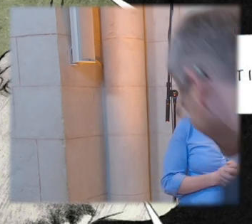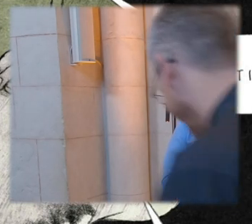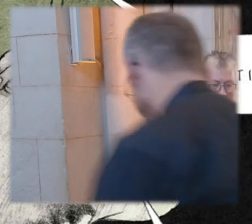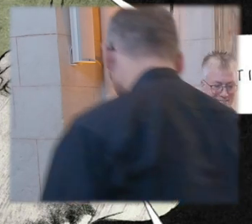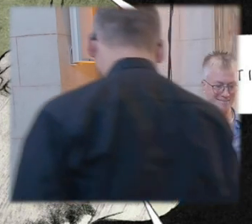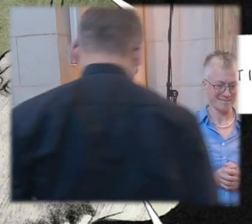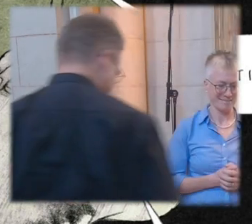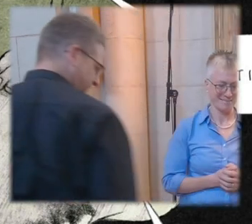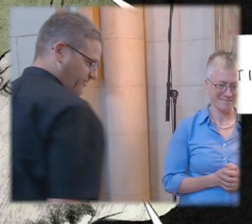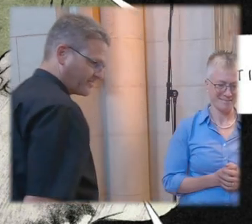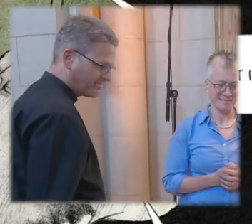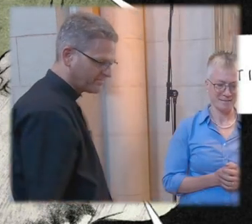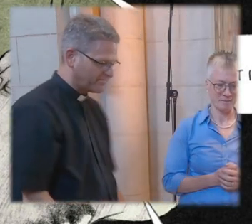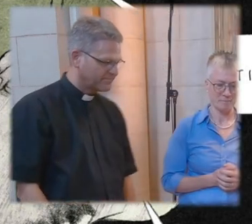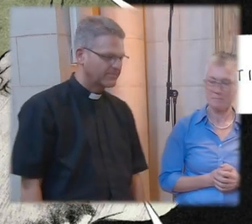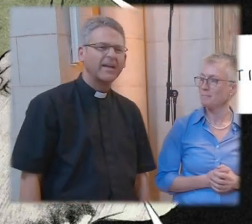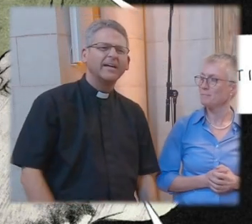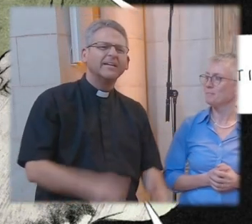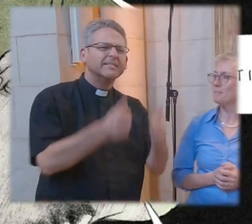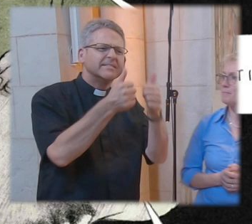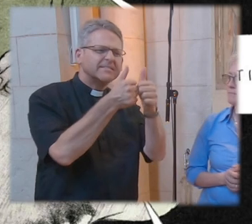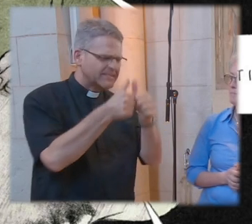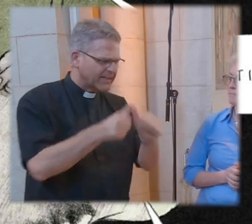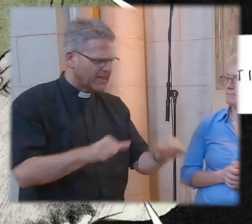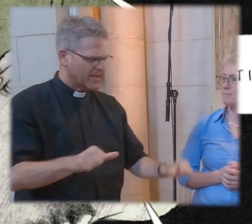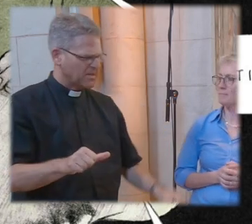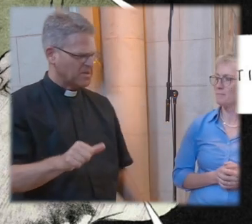hoffe, dass mich der Herrgott beschützt.